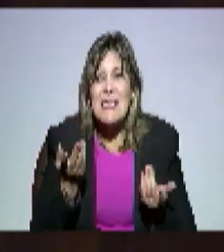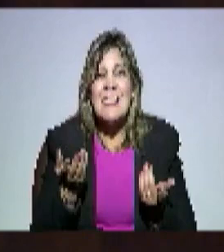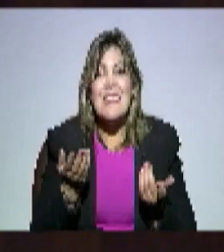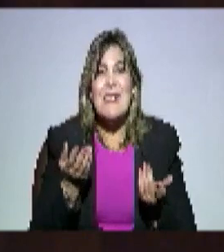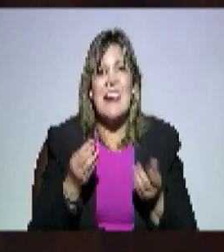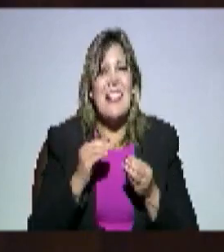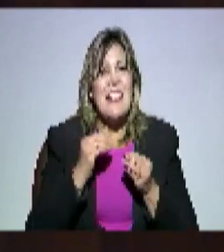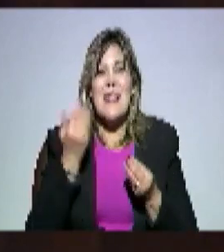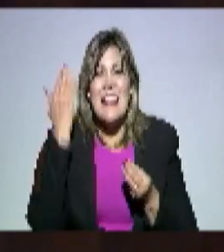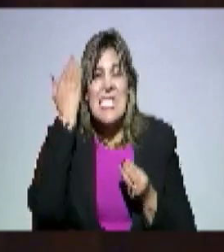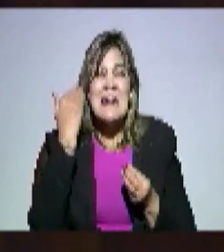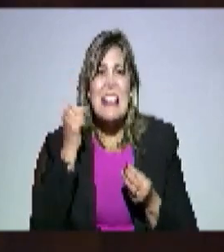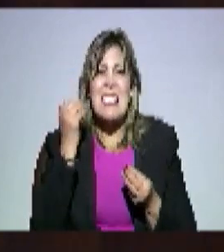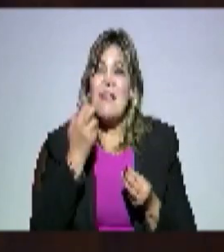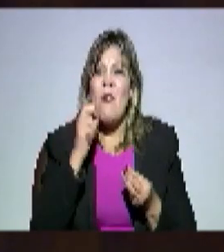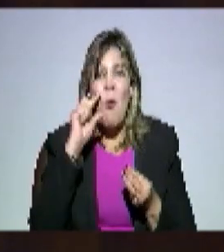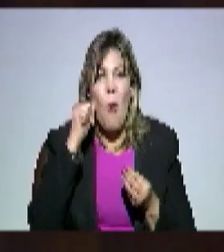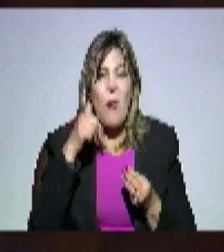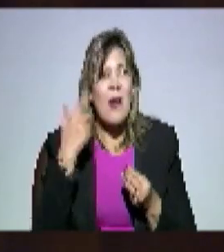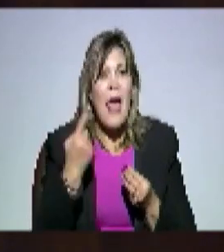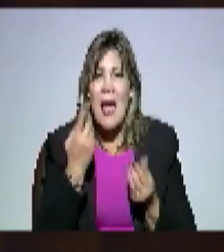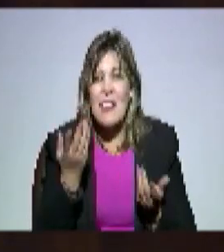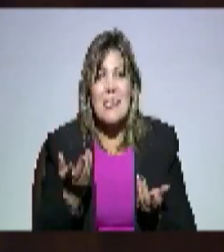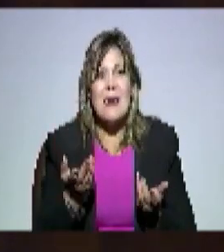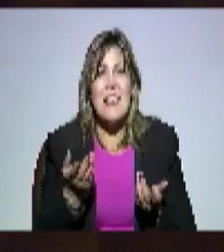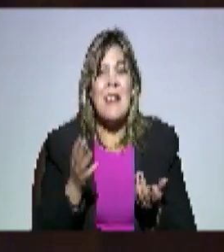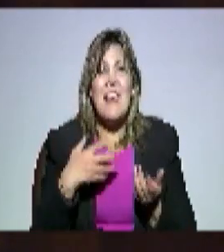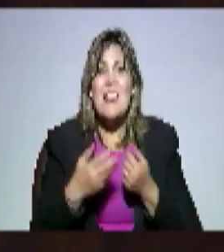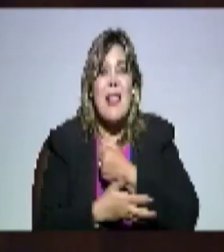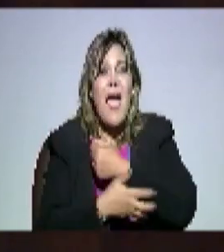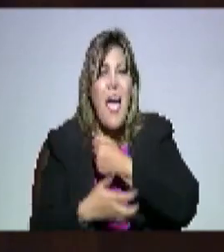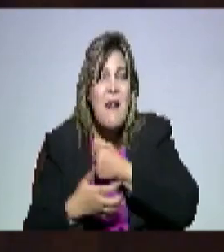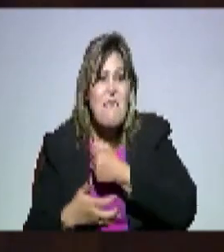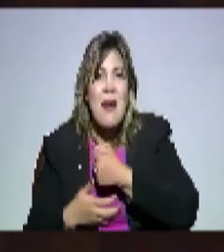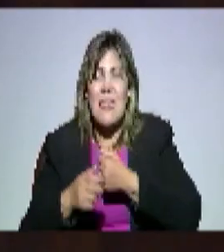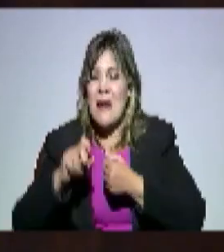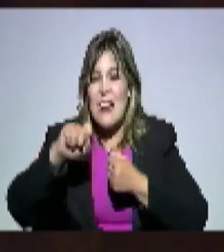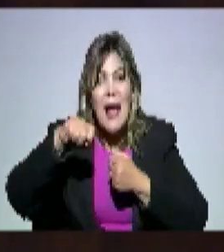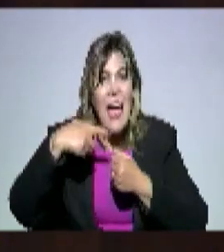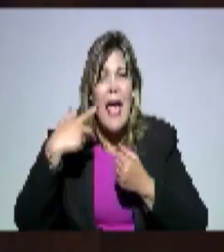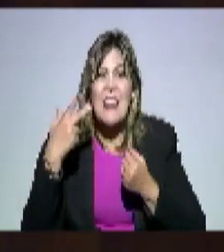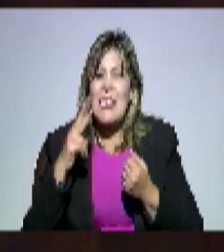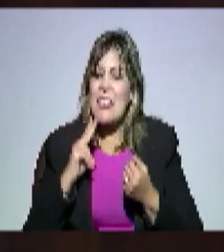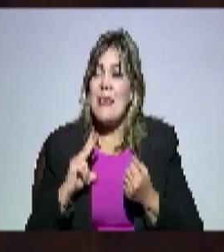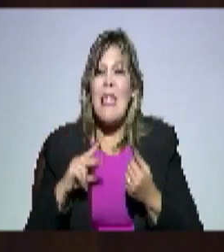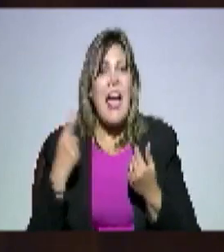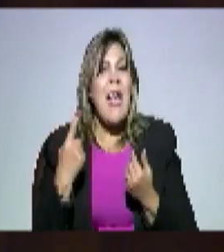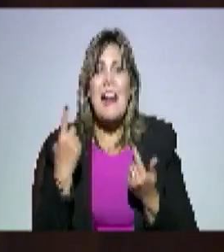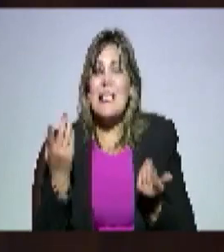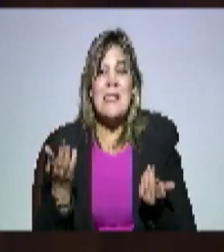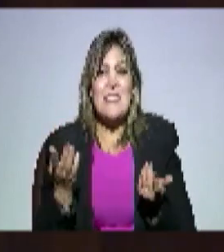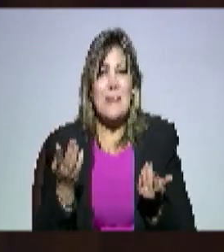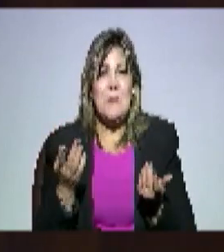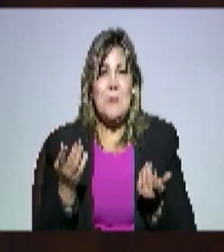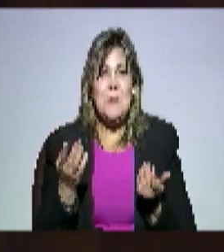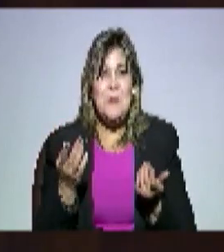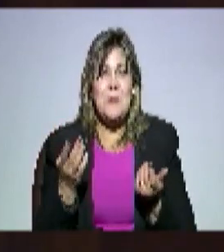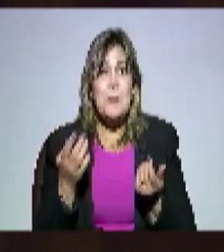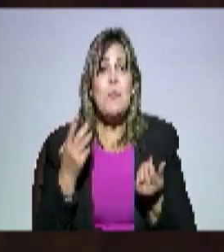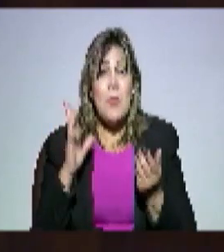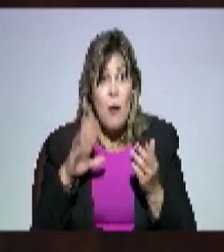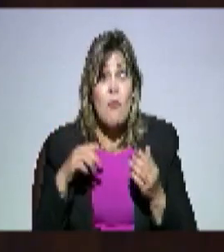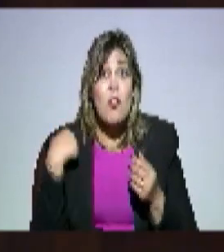ايا كانت حل عندنا قديسين كانوا في منتهى الفق من بدايه حياتهم زي امبرويس عندنا قديسين